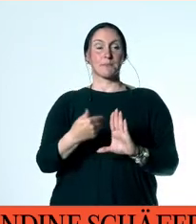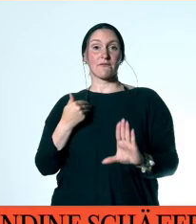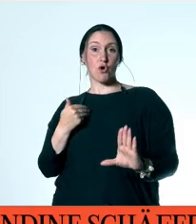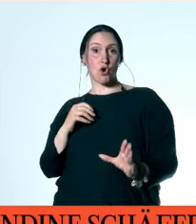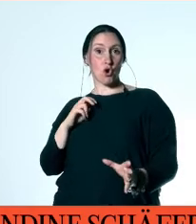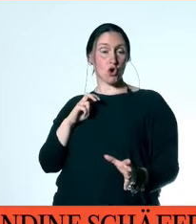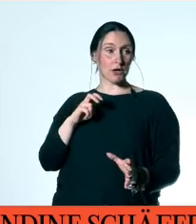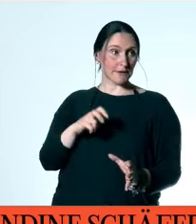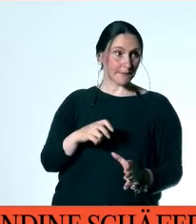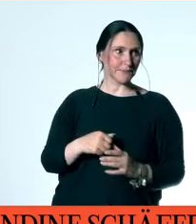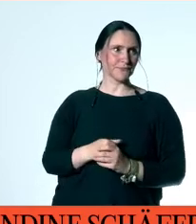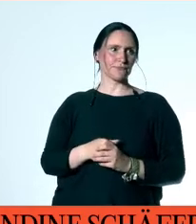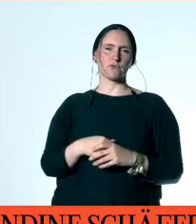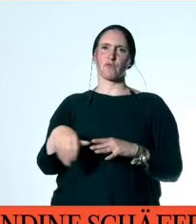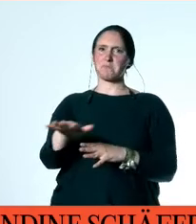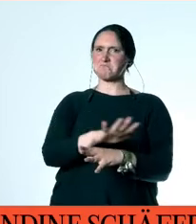Das geht einfach immer weiter.